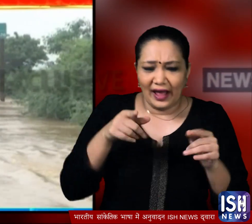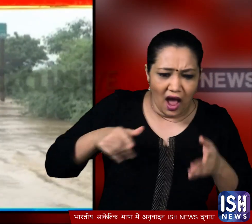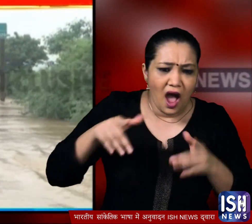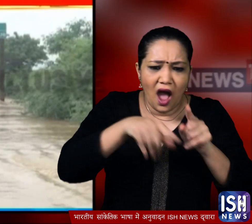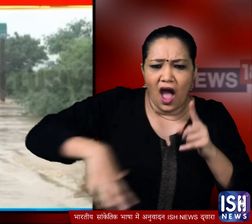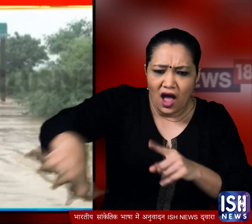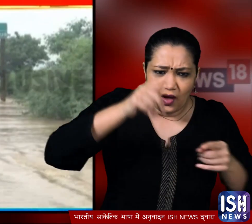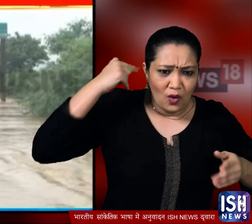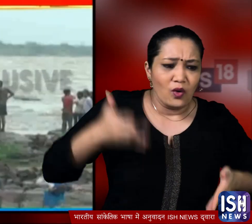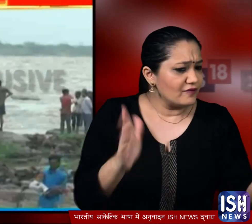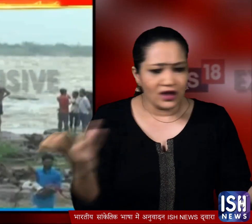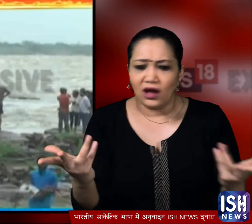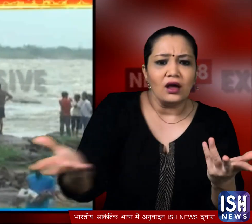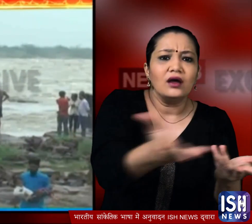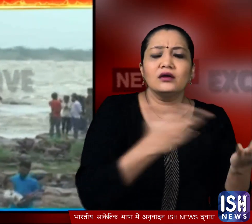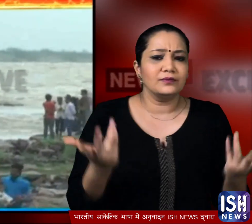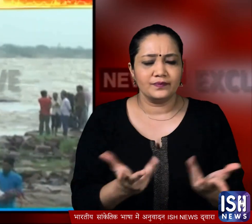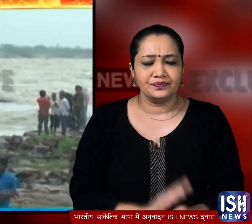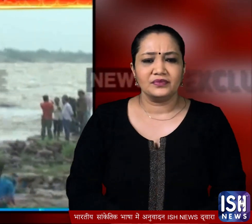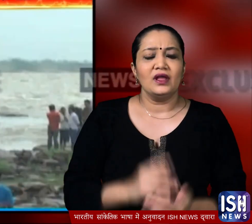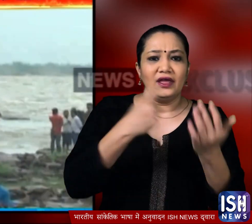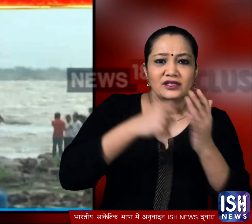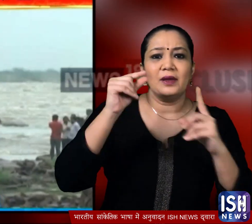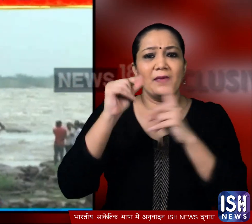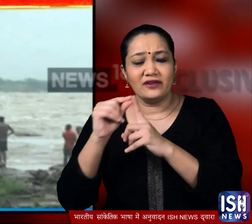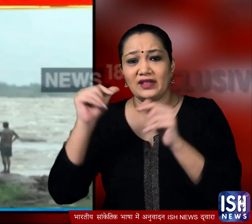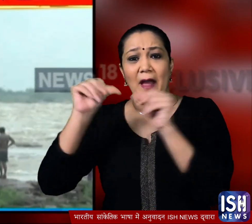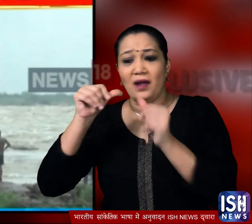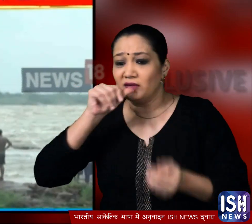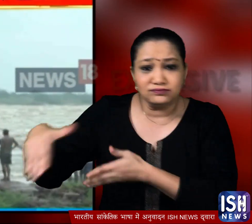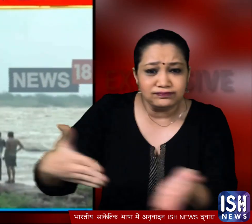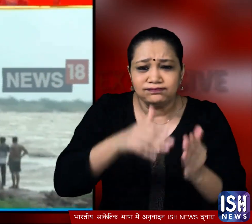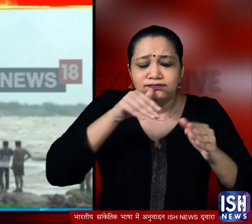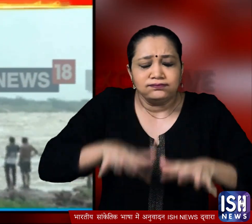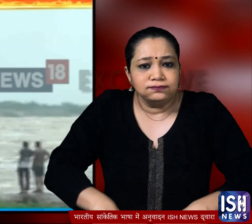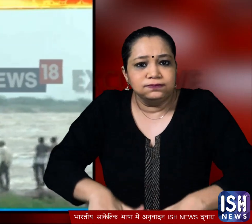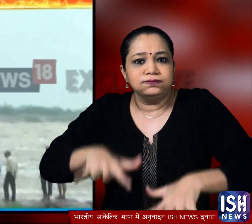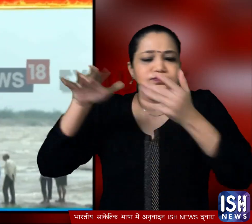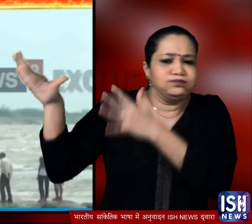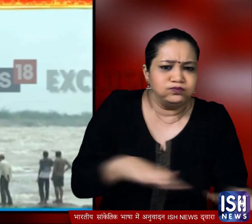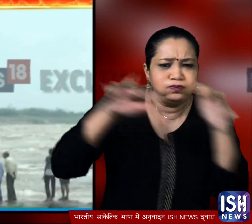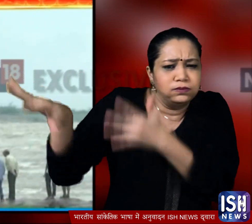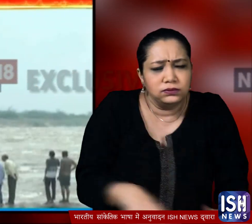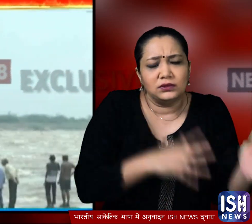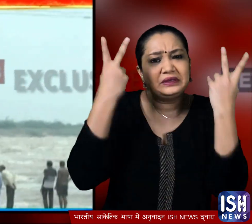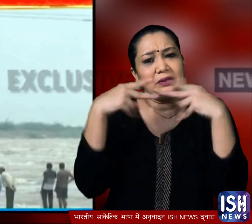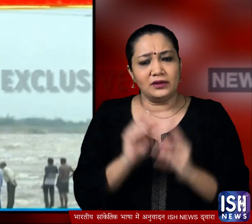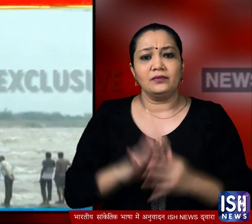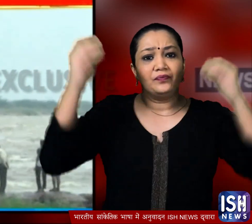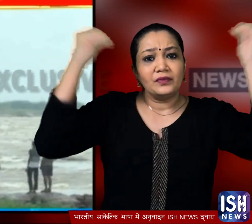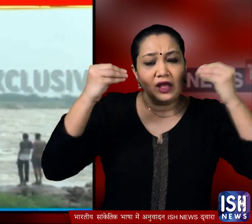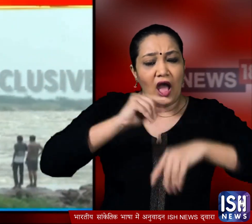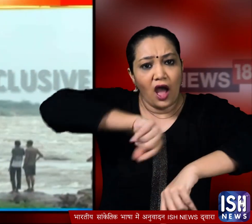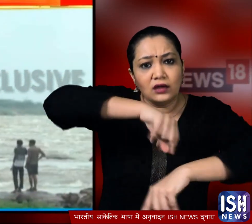कि आखिर सड़क है कहां। वहां रीछी, पार्वती और अमराल नदियों में पानी का बहाव तेज हो गया। लगातार बारिश होने की